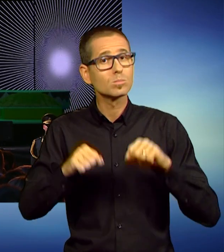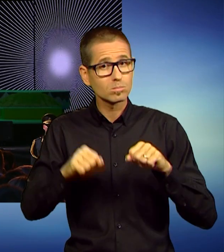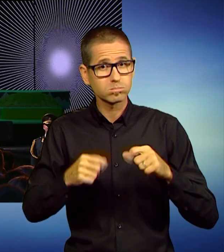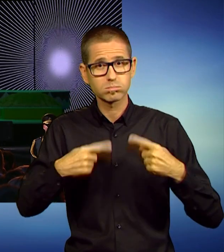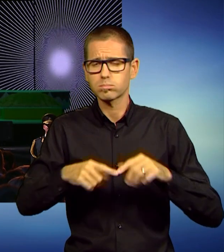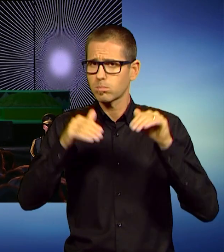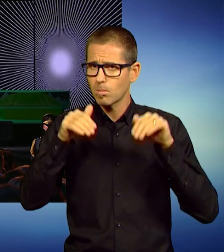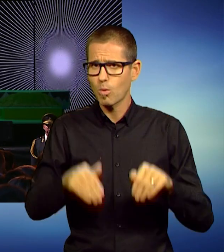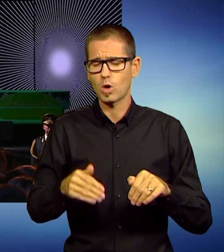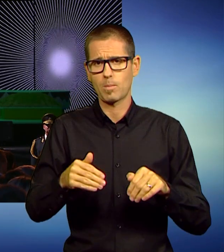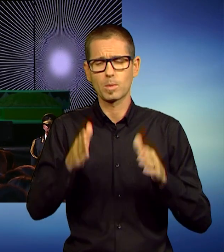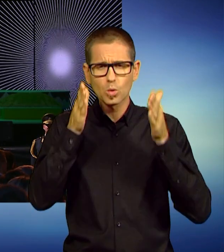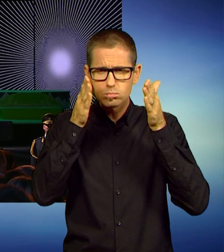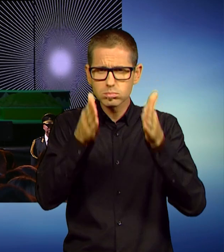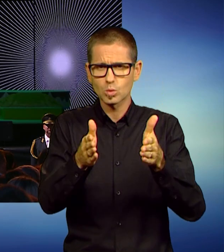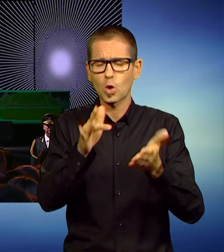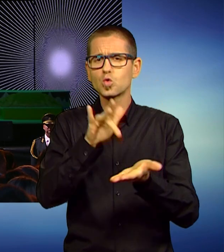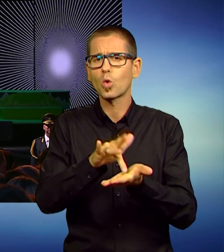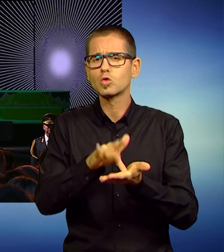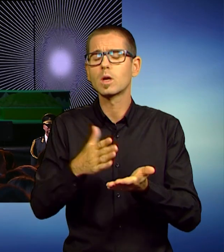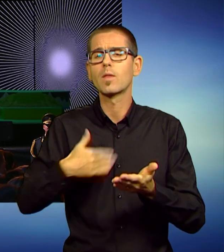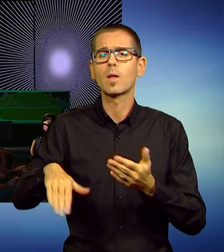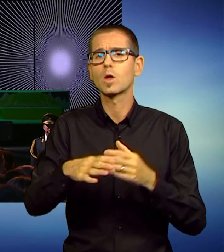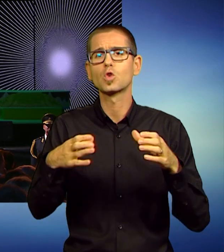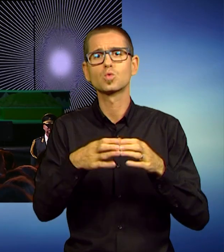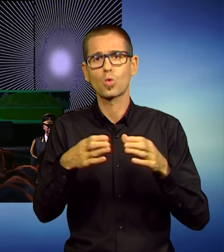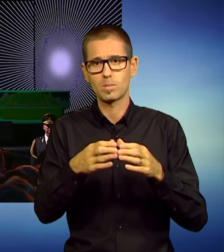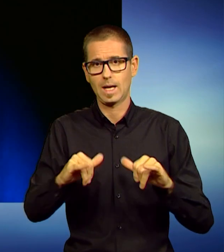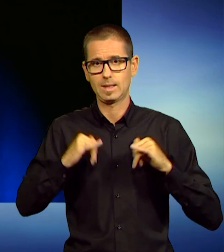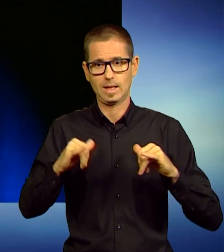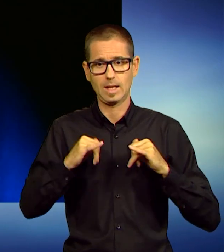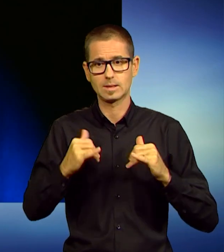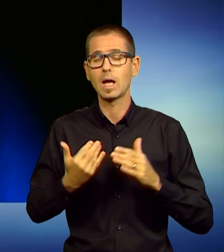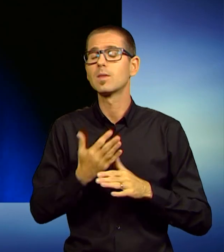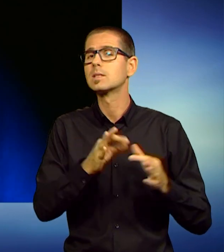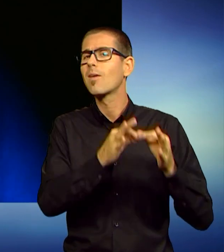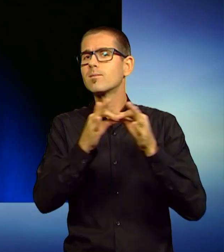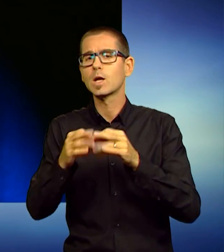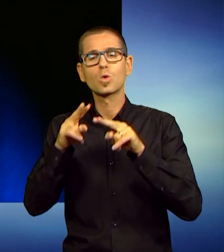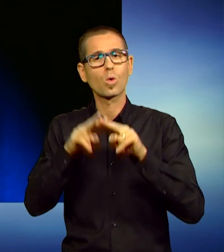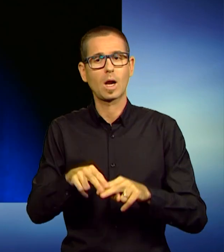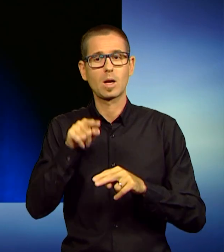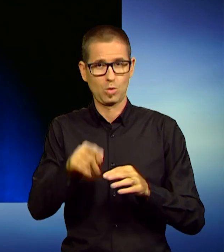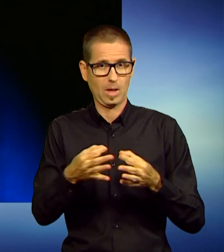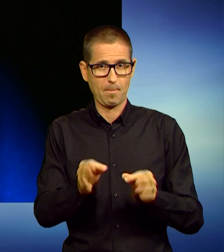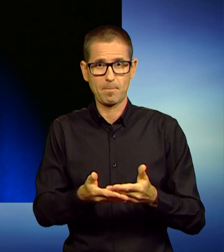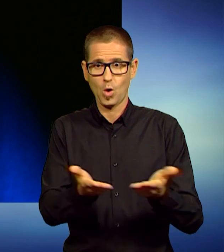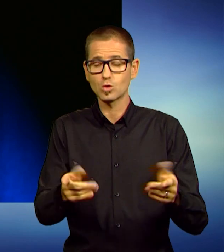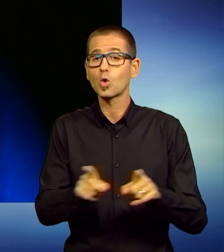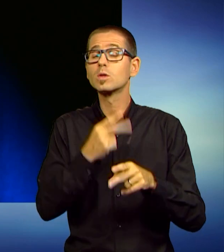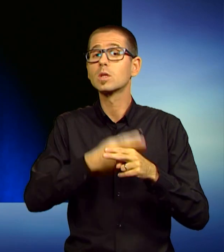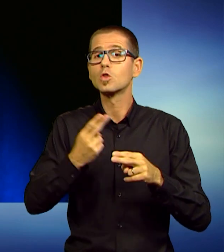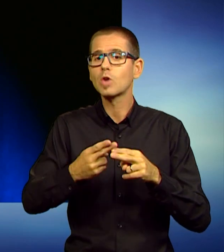biti osredotočanja na naše skupne interese, da zavedno ohranimo ta prostor pod soncem kot država, ki smo si